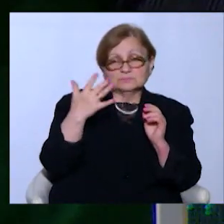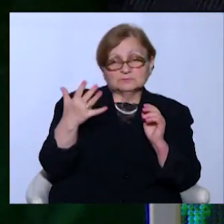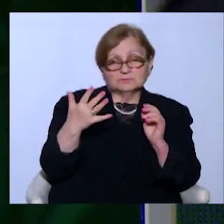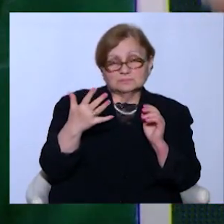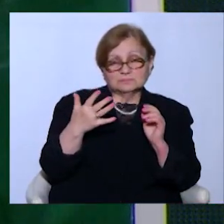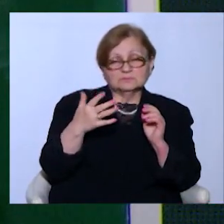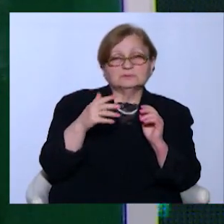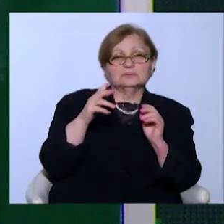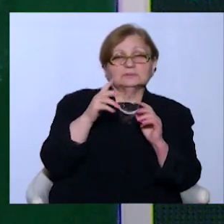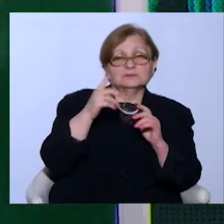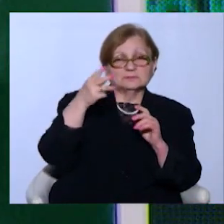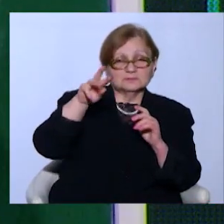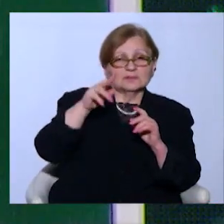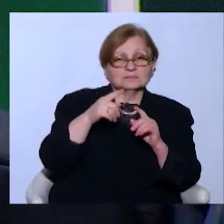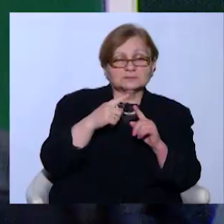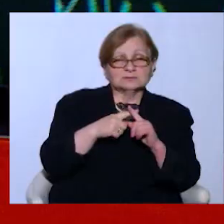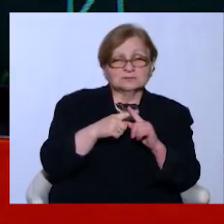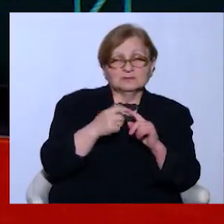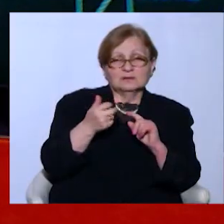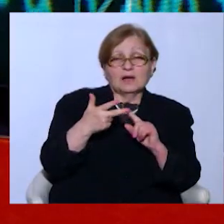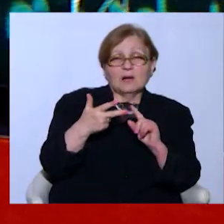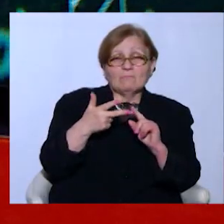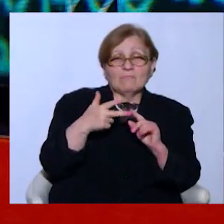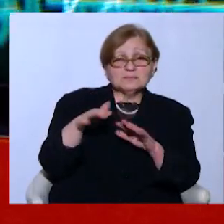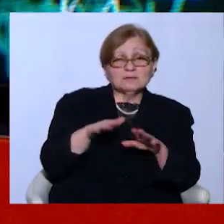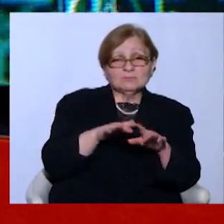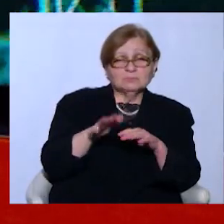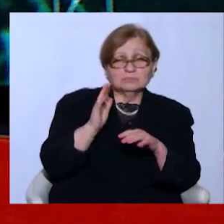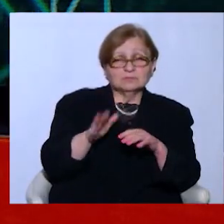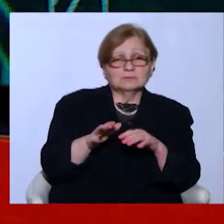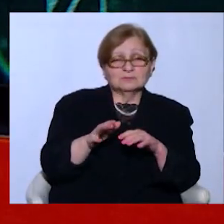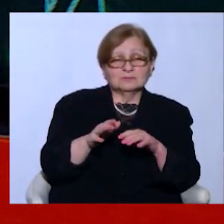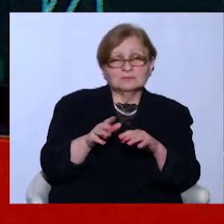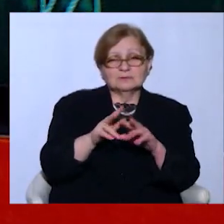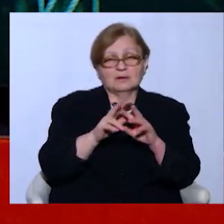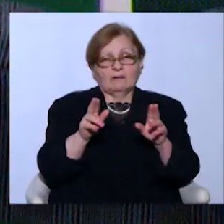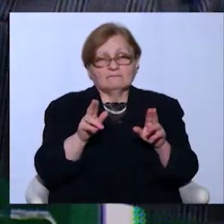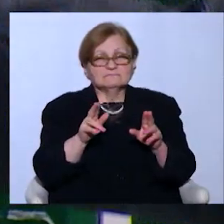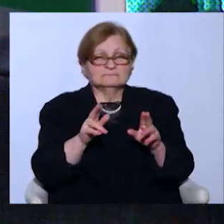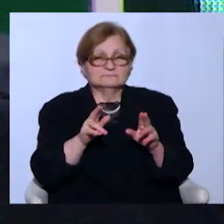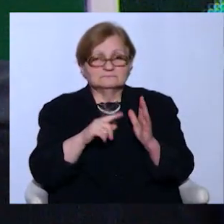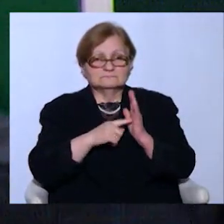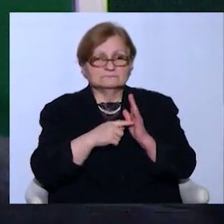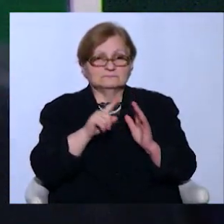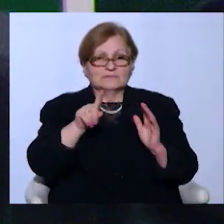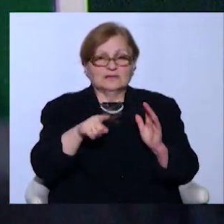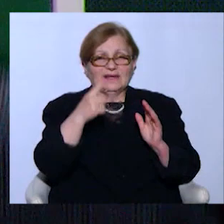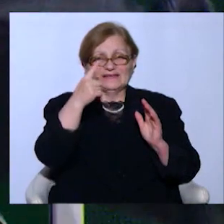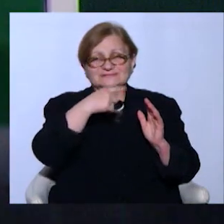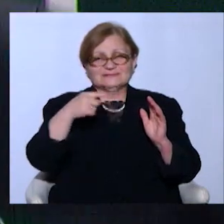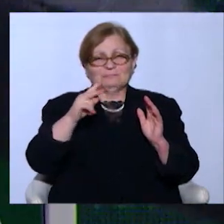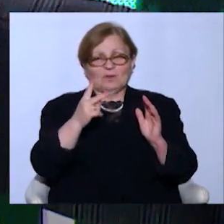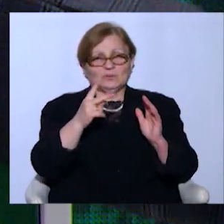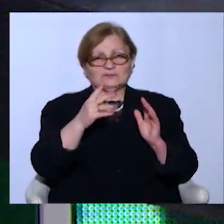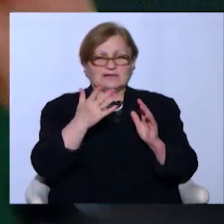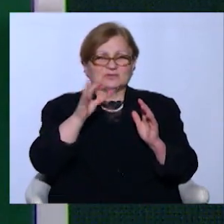2.5 ხარისხად x-ზე და მესამე ფუნქცია იქნება ასევე 2 გამრავლებული 1.2 ან